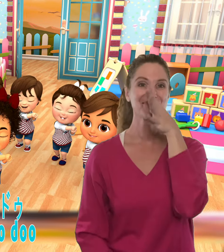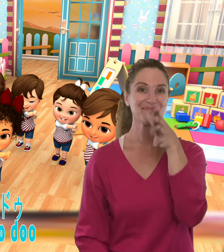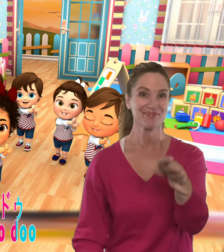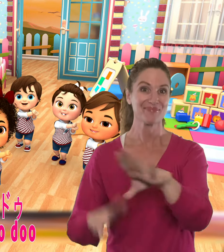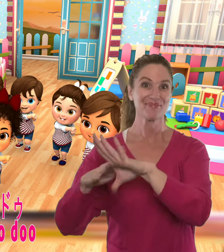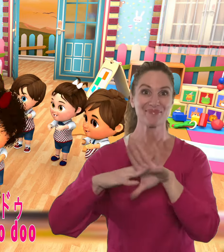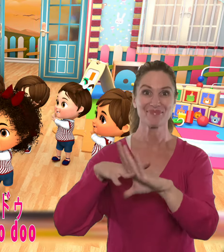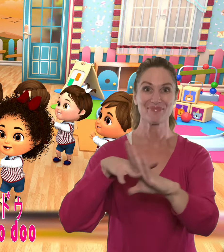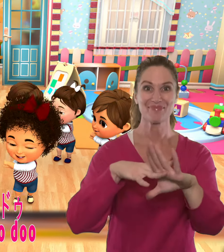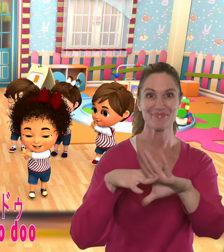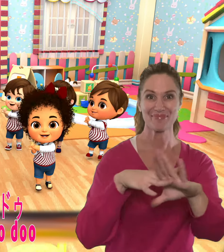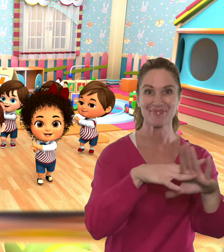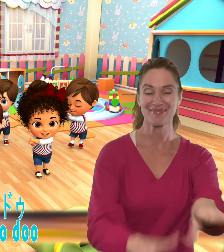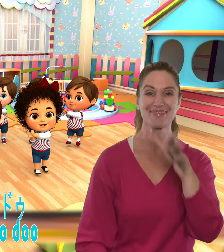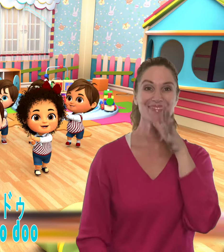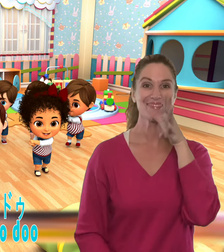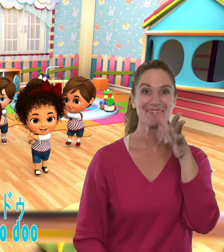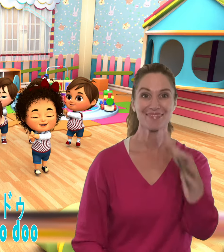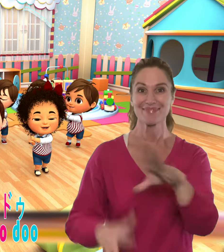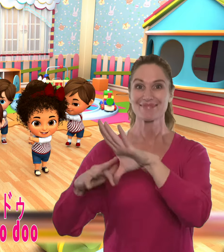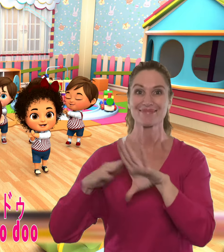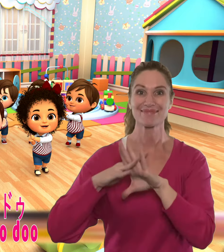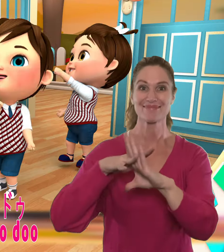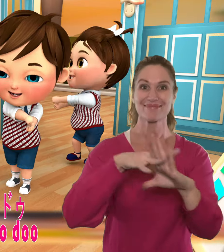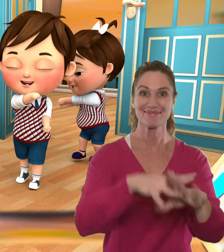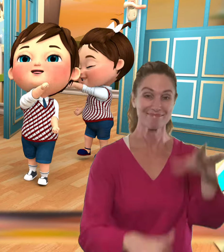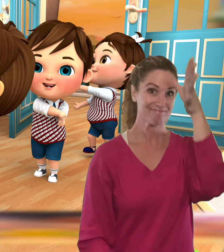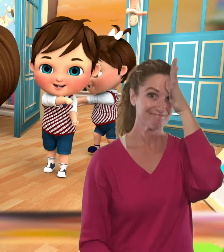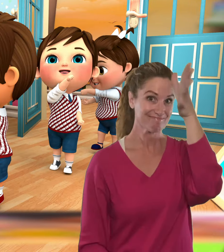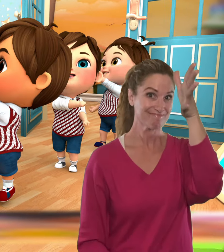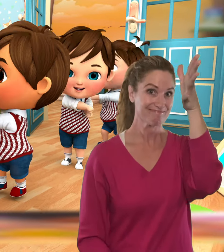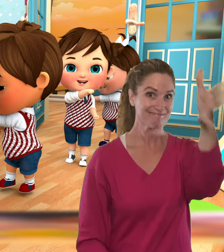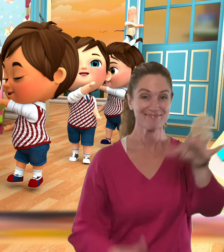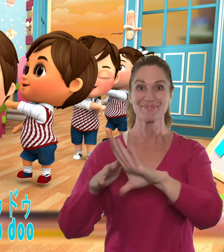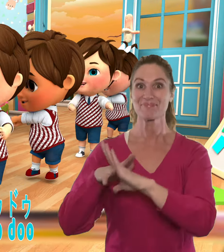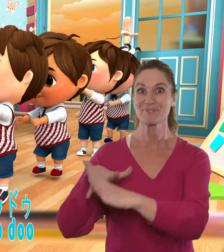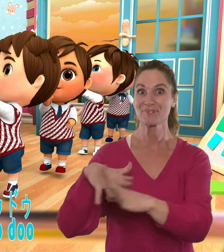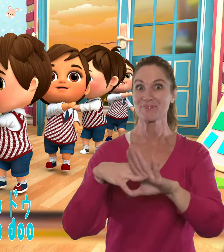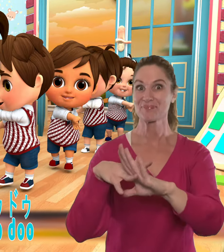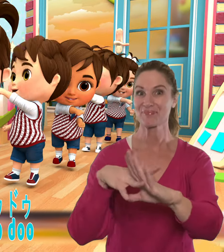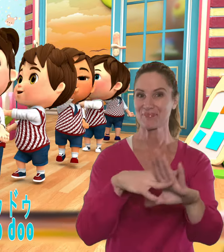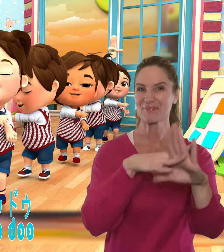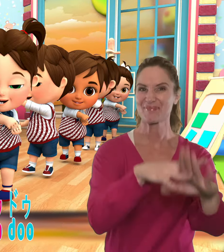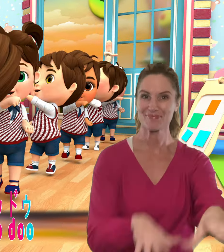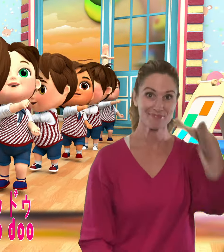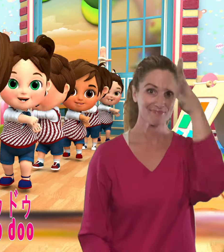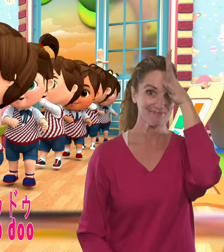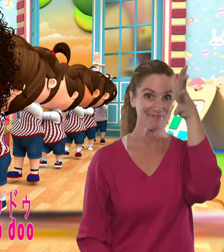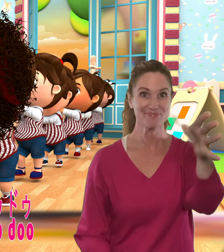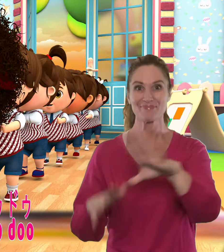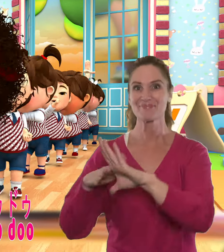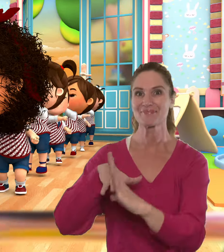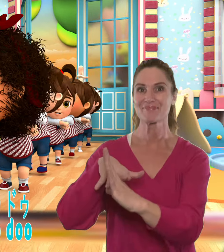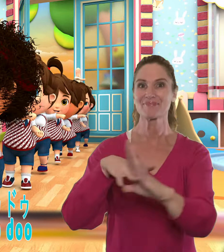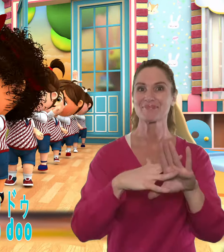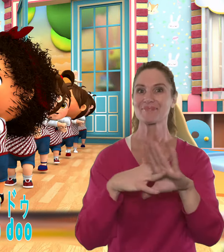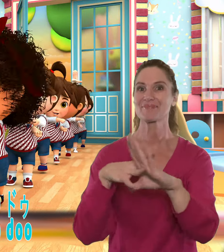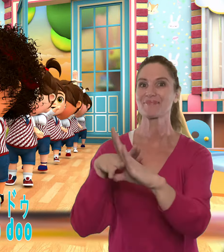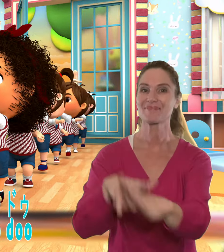ザメおばザメおばザメおじメ